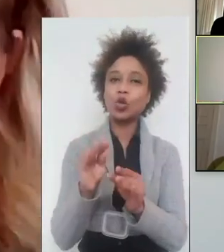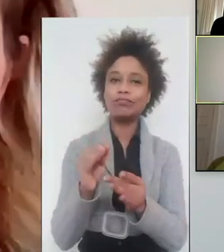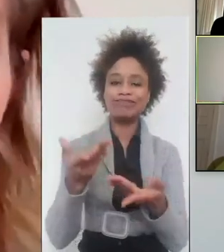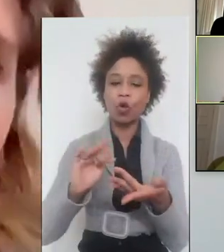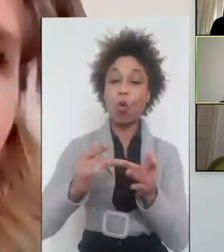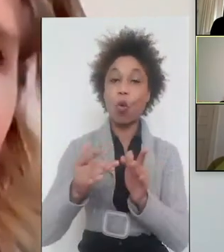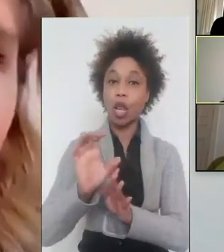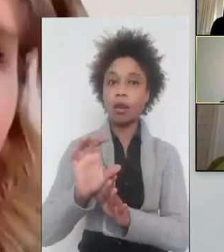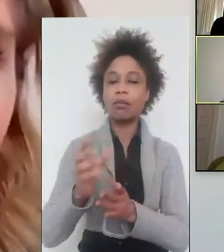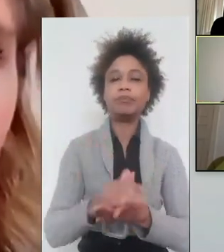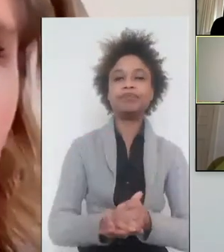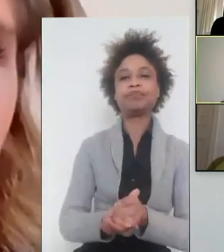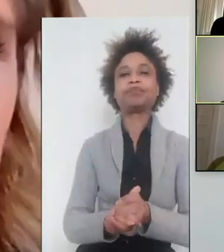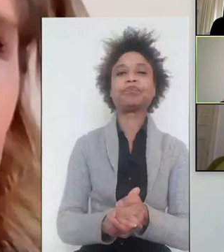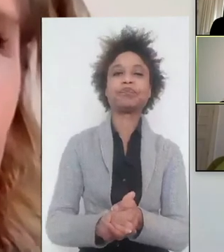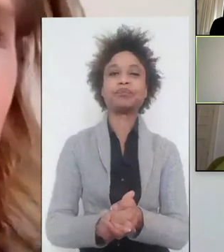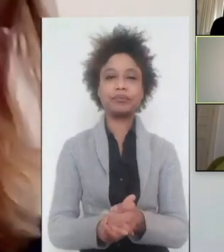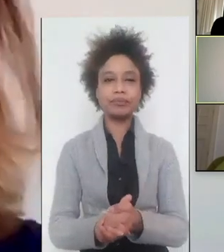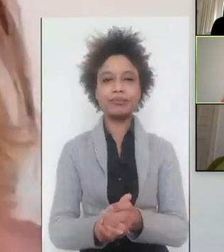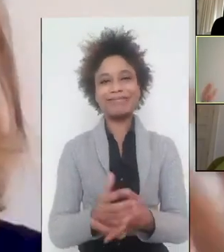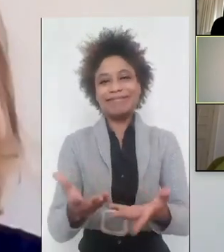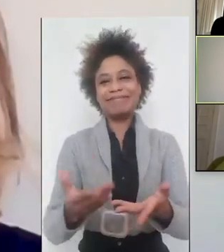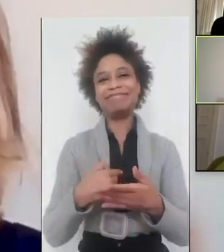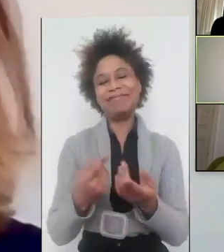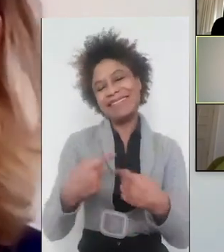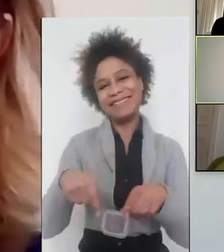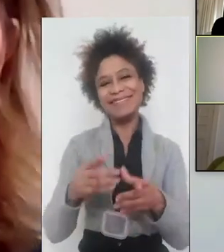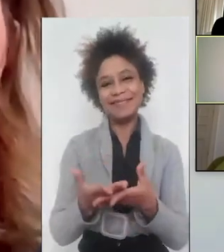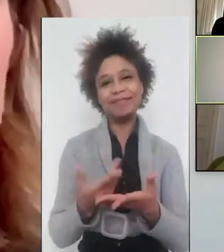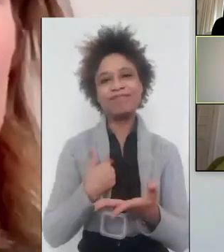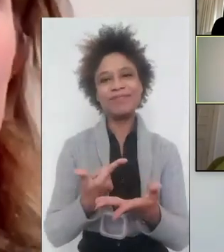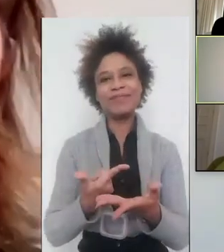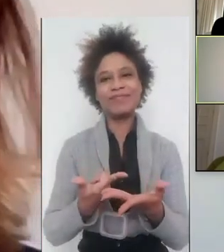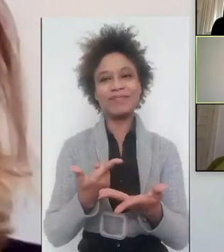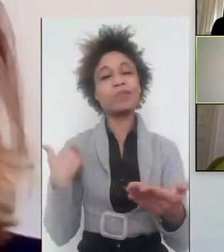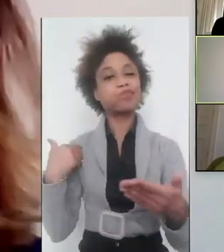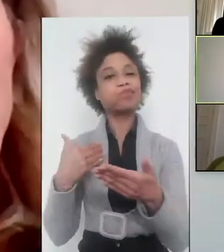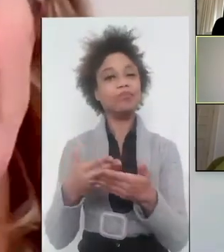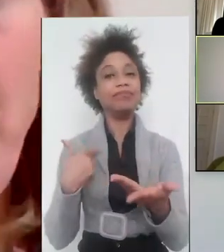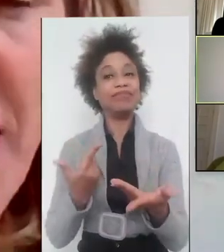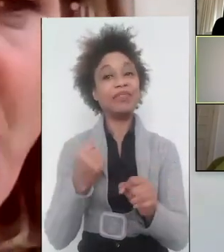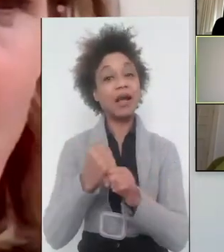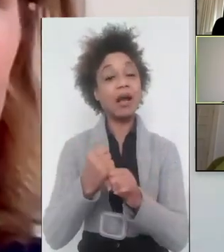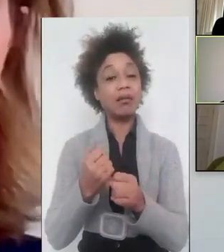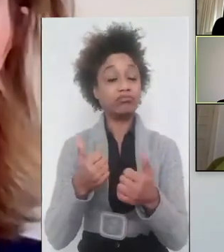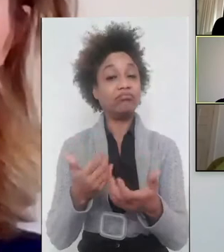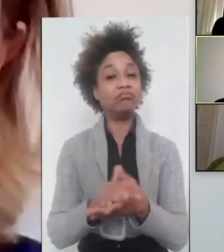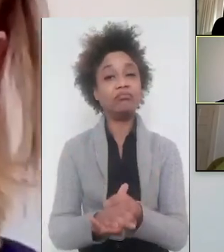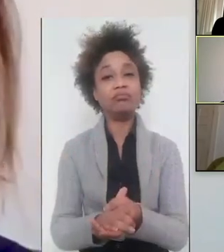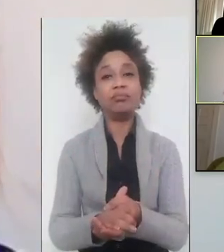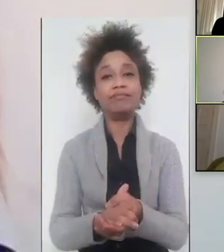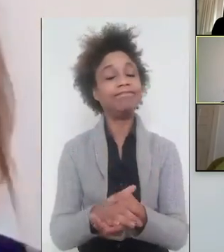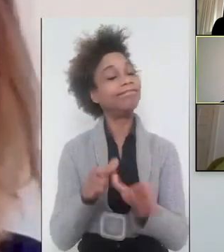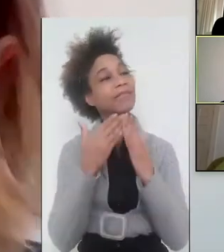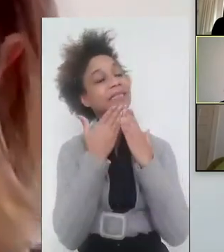iedereen een training in onbewuste vooroordelen krijgt. Dat je organisatie inclusiever wordt. En als er dan verschillende mensen komen, dat die ook op